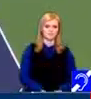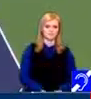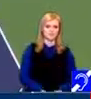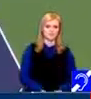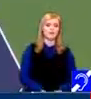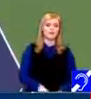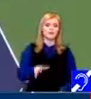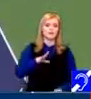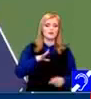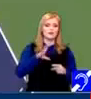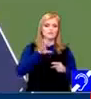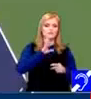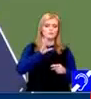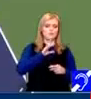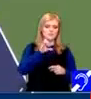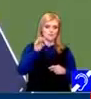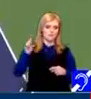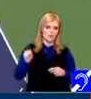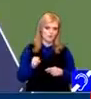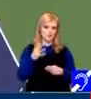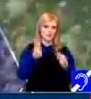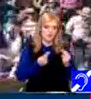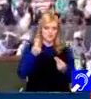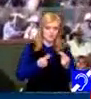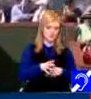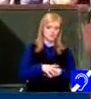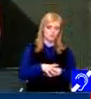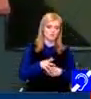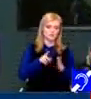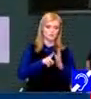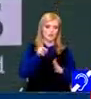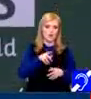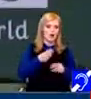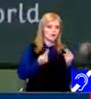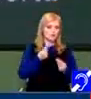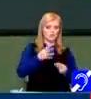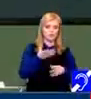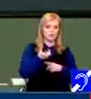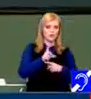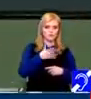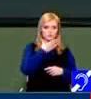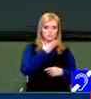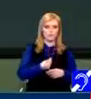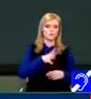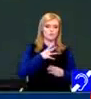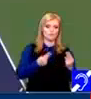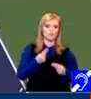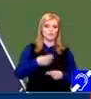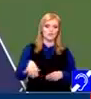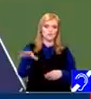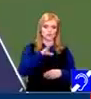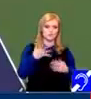Croata s-a distanțat la 3-1, dar Simona a început o cursă de urmărire în care a luptat admirabil. Liderul mondial a câștigat 5